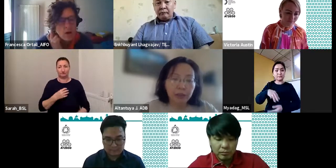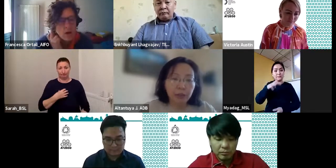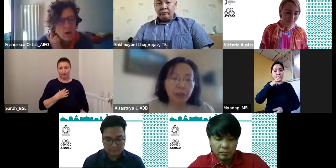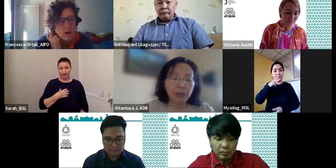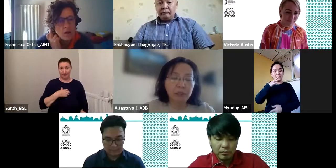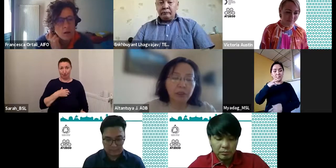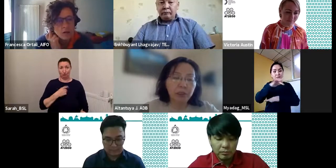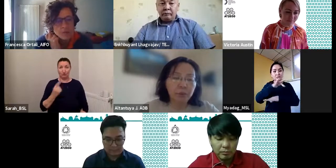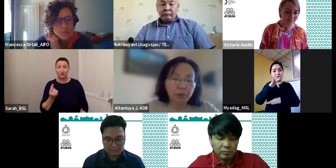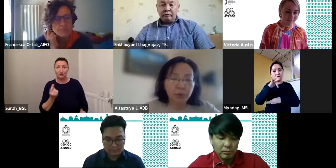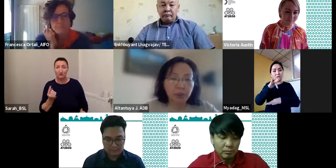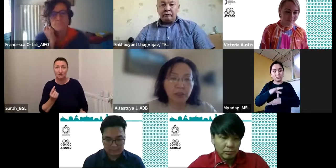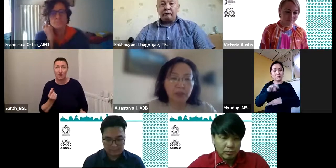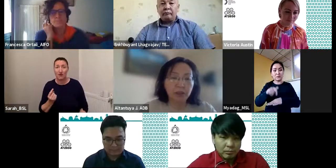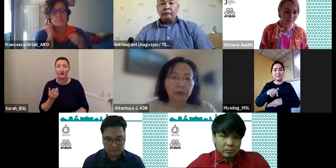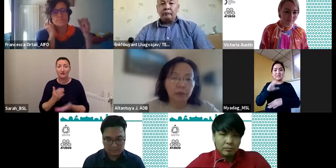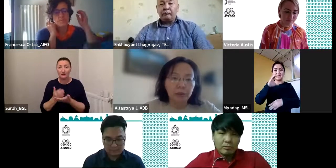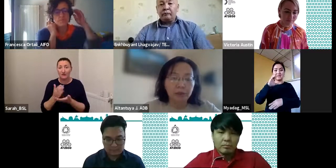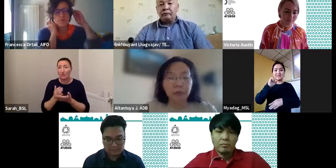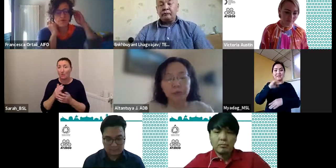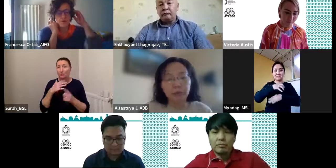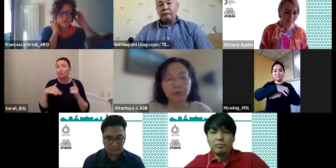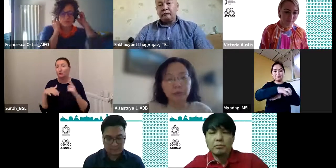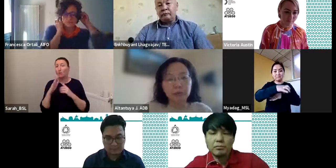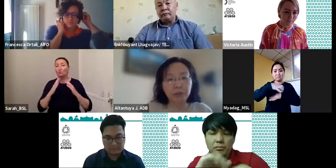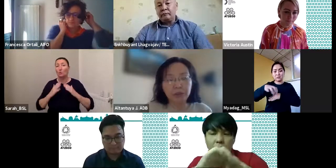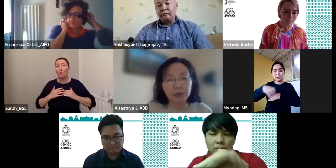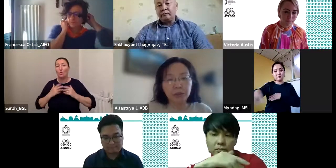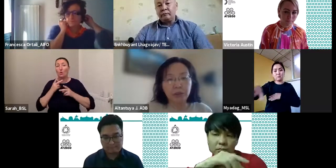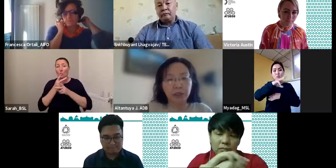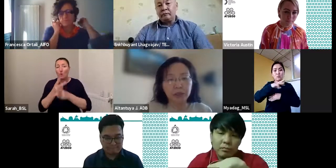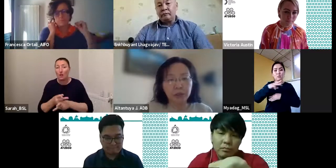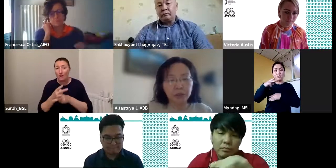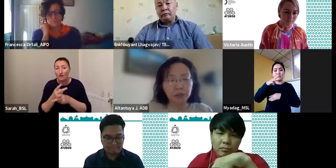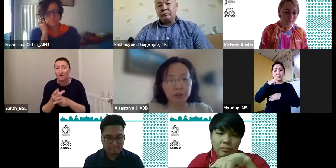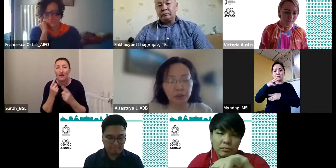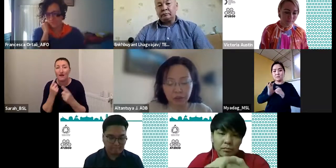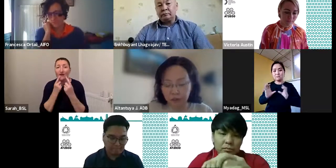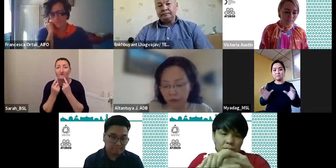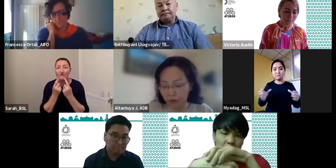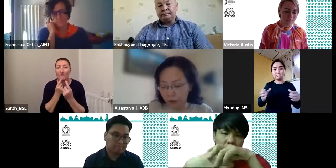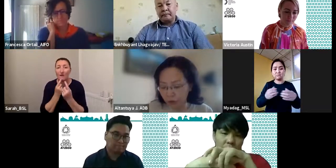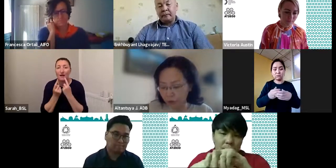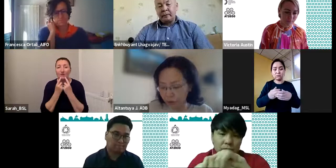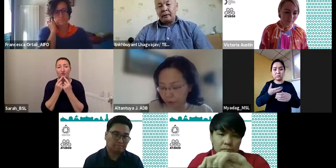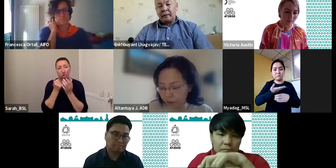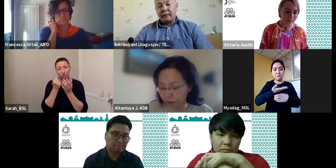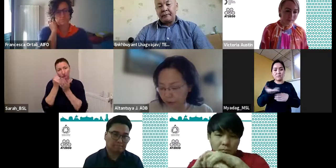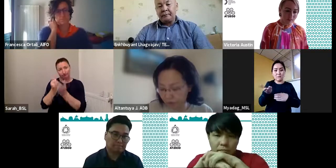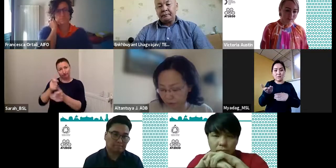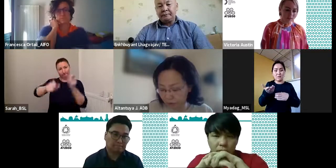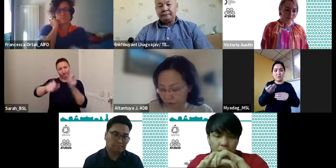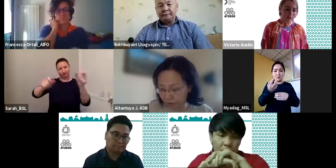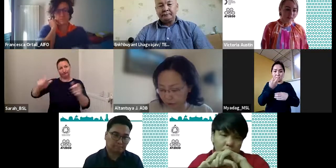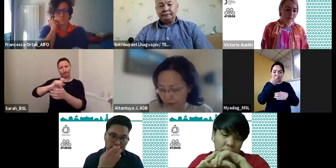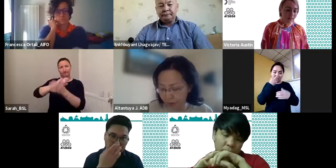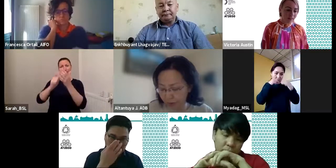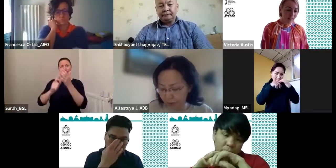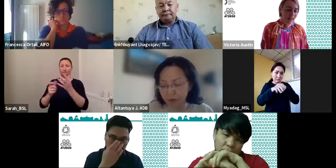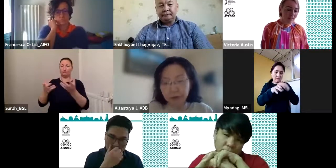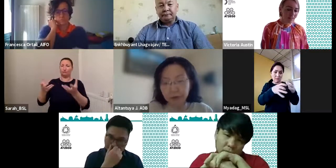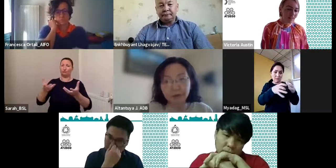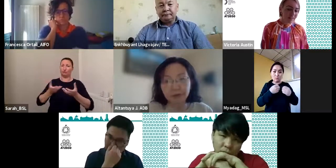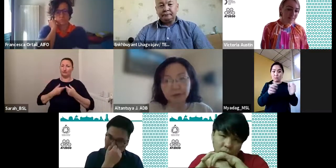энэ салбарын хэмжээний бүх одоо дата мэдээллийг бол зангидаж харж тийшээ орж болох үс нэг юм хийж